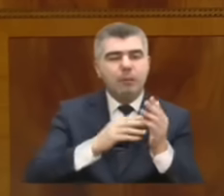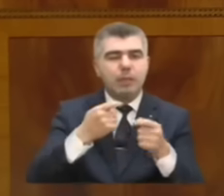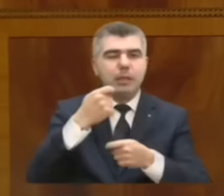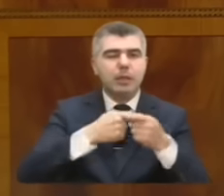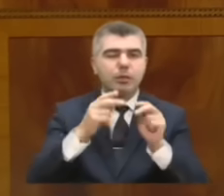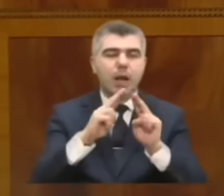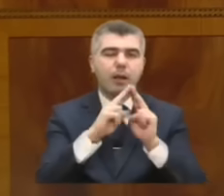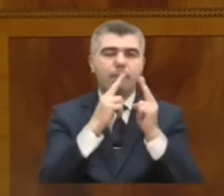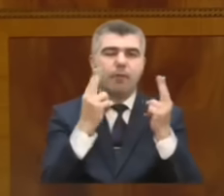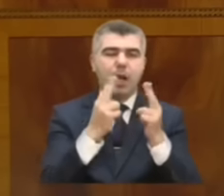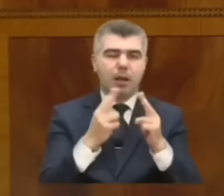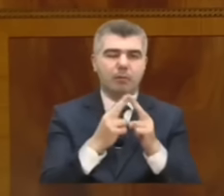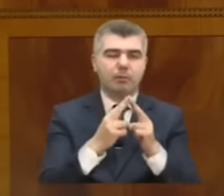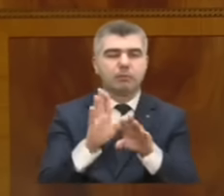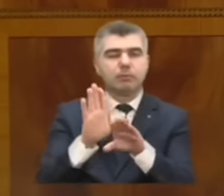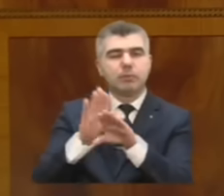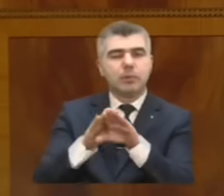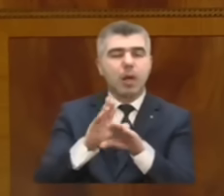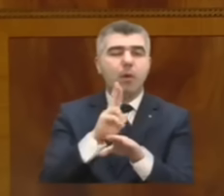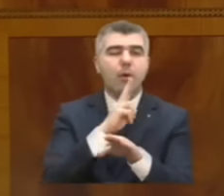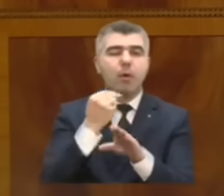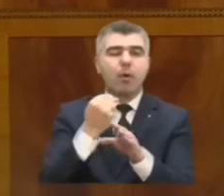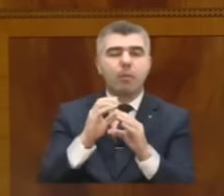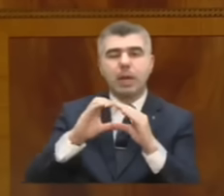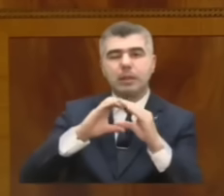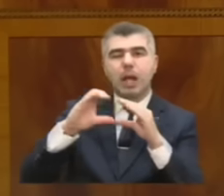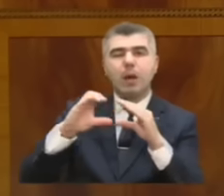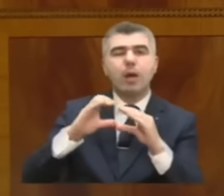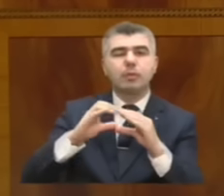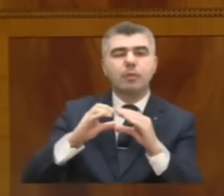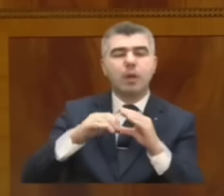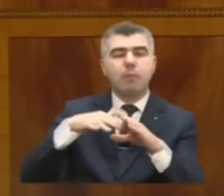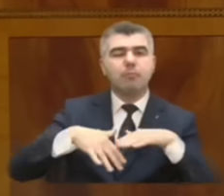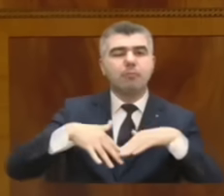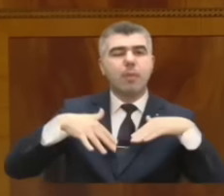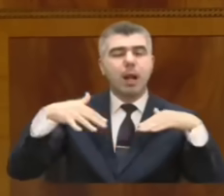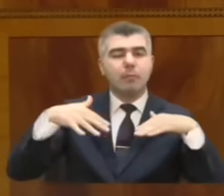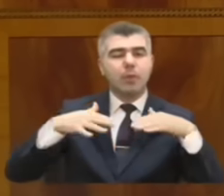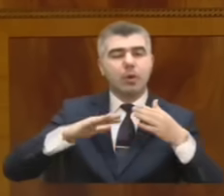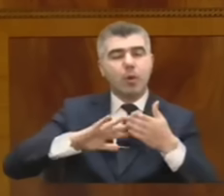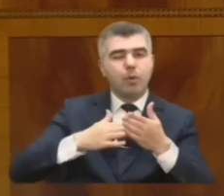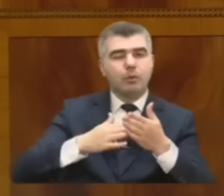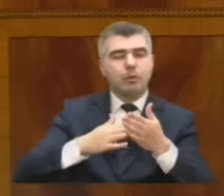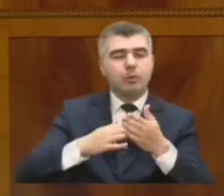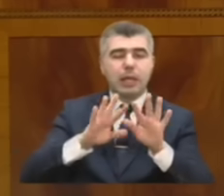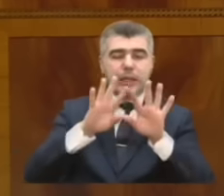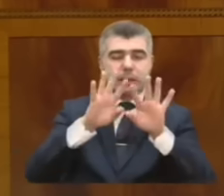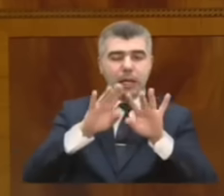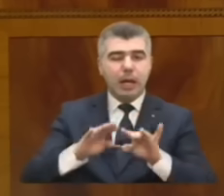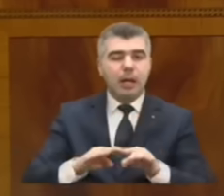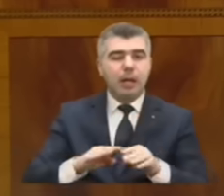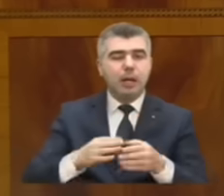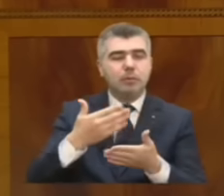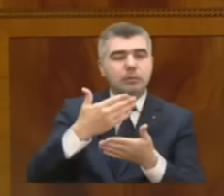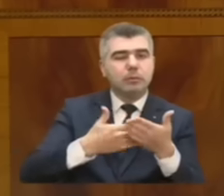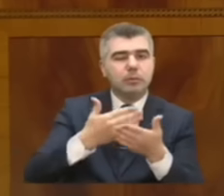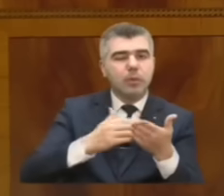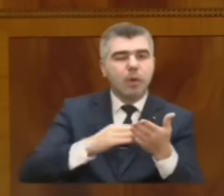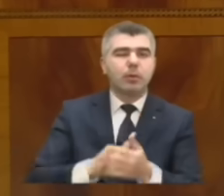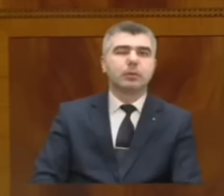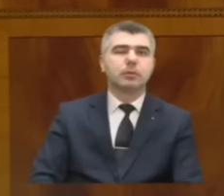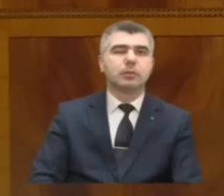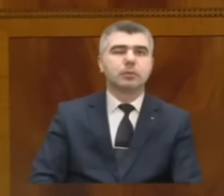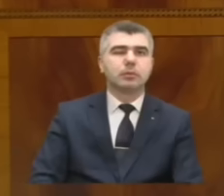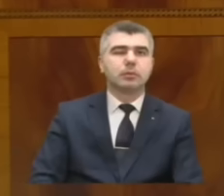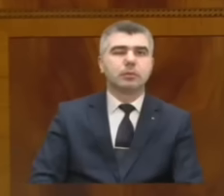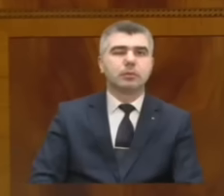العالمية، وندعو الحكومة إلى التواصل مع نواب الأمة والرأي العام الوطني بتمكينه من التقارير والمعطيات المحينة، فأمر